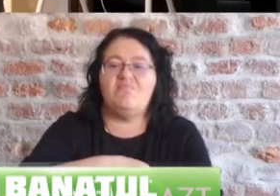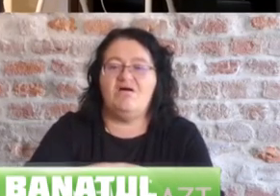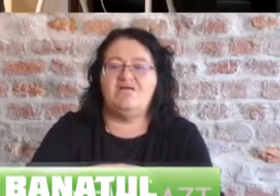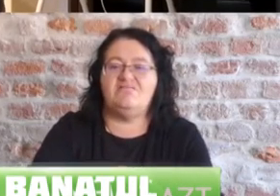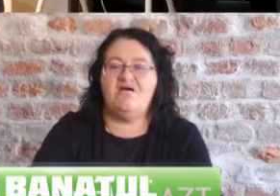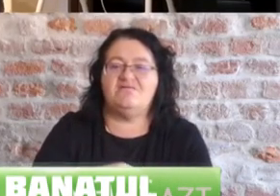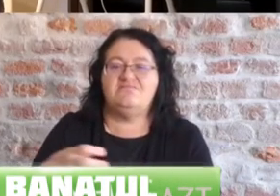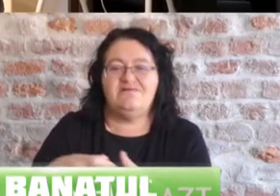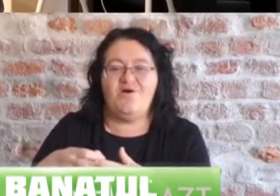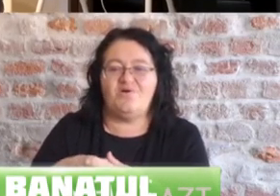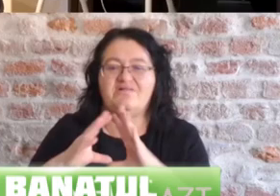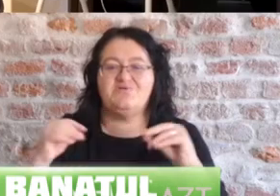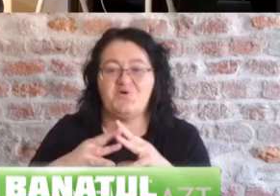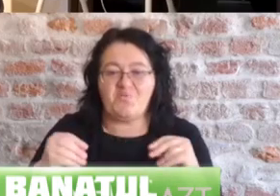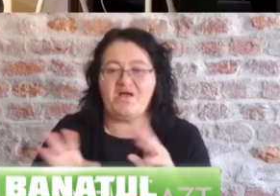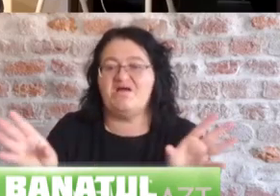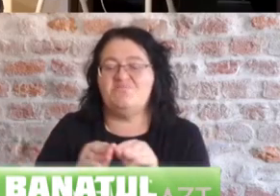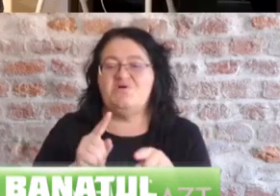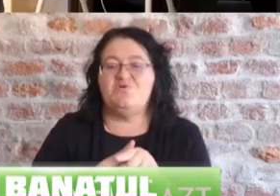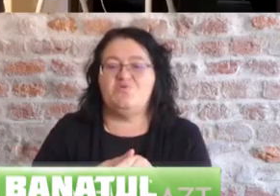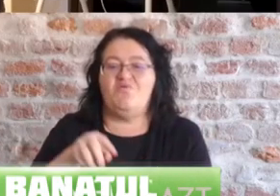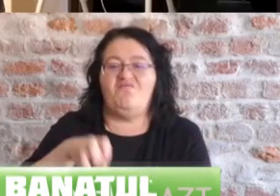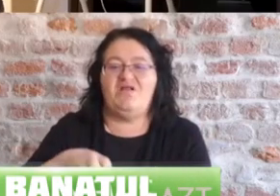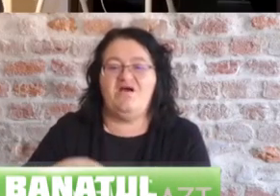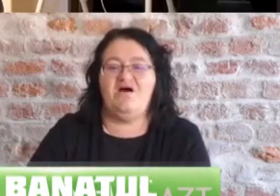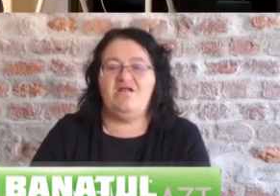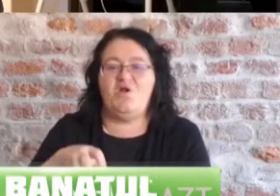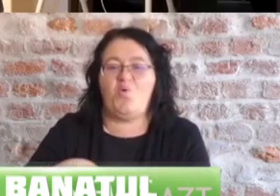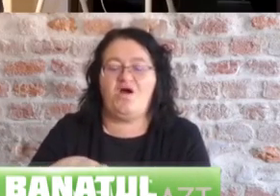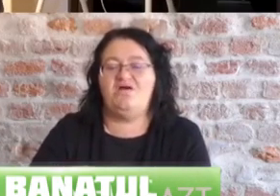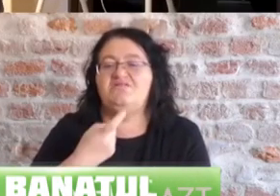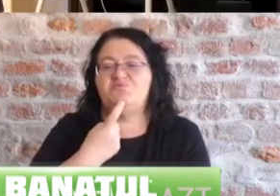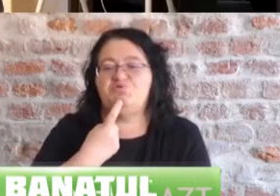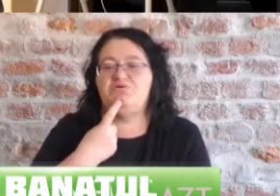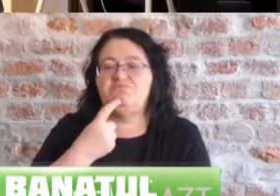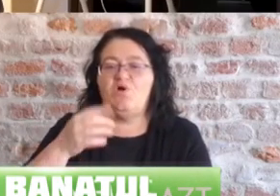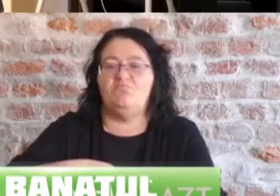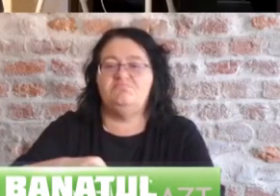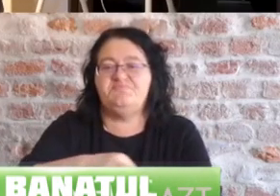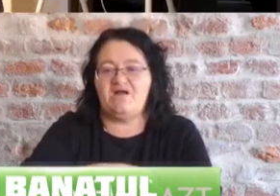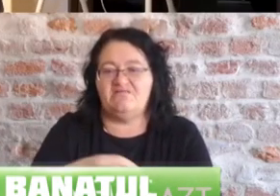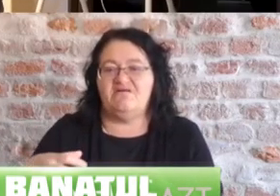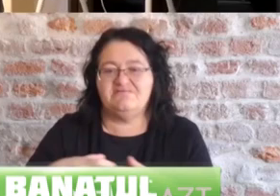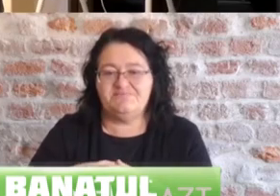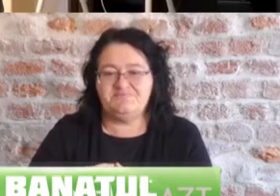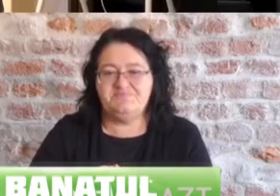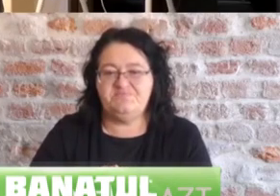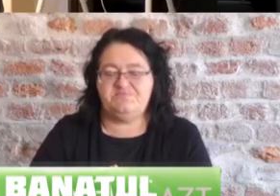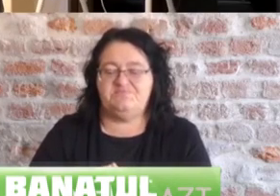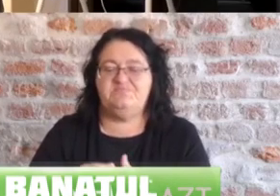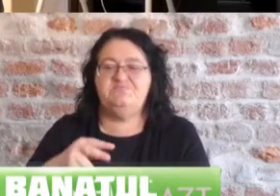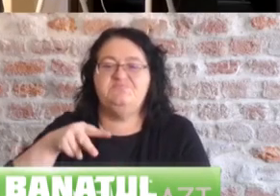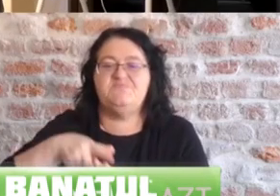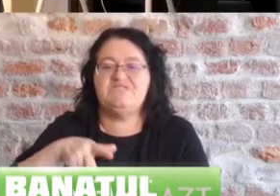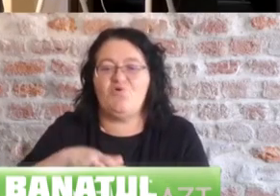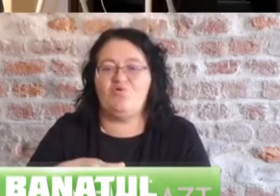din România, care împreună cu filiala teritorială Timiș a Ordinului Arhitecților s-au ocupat